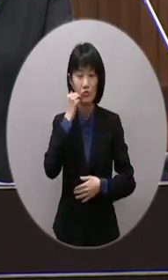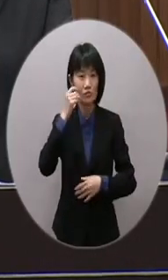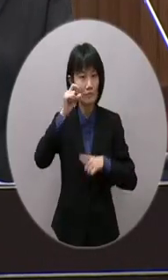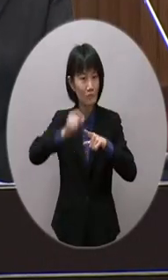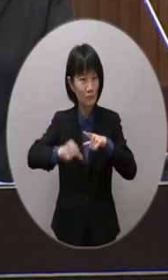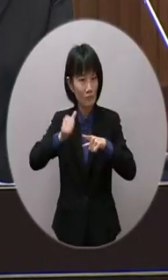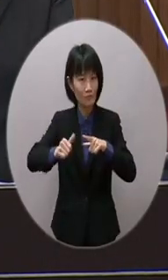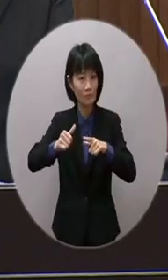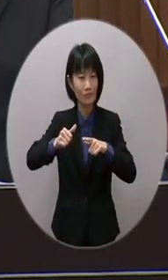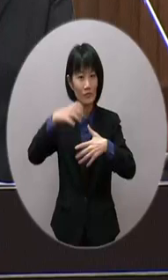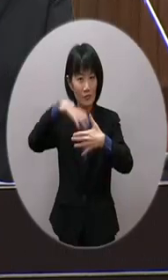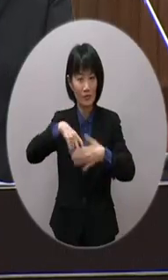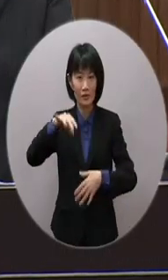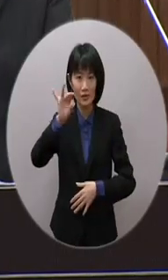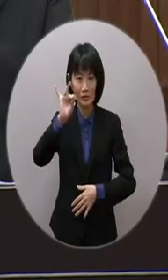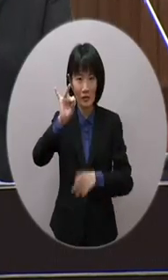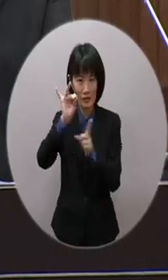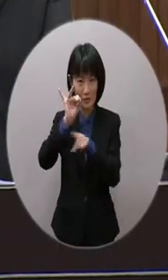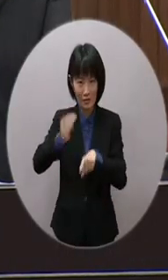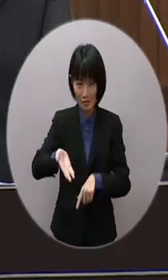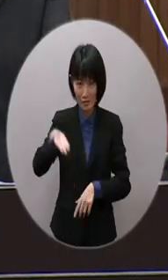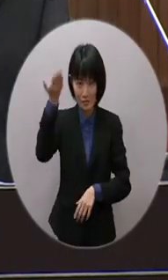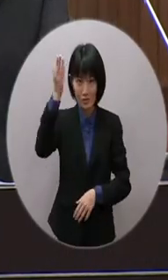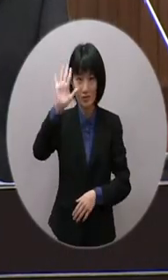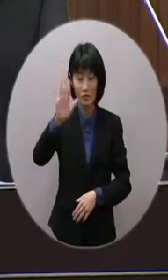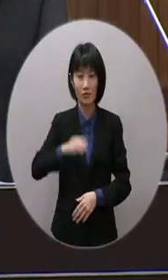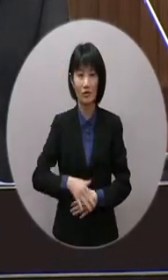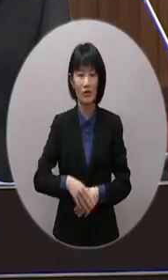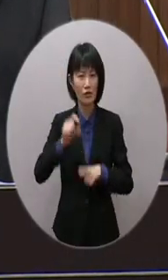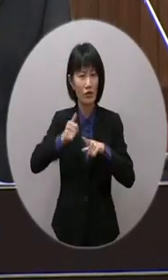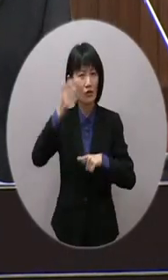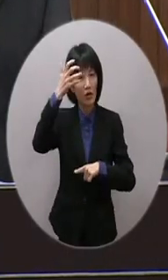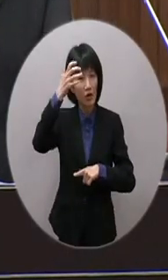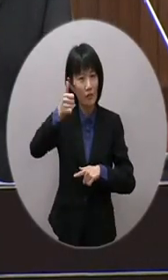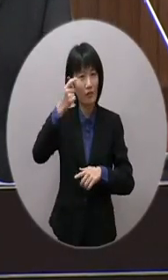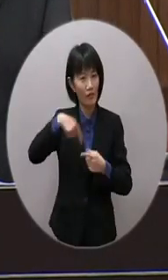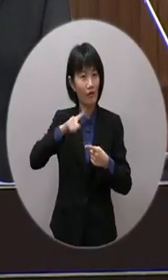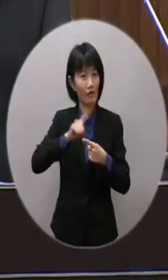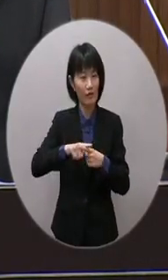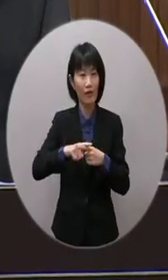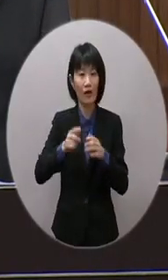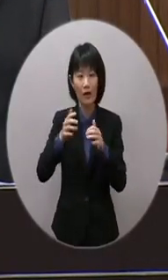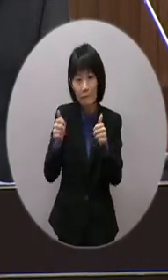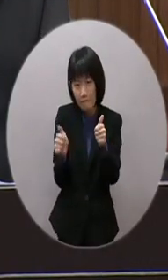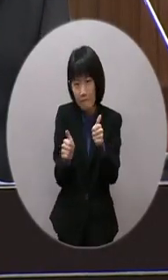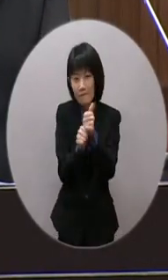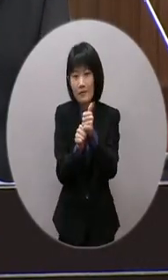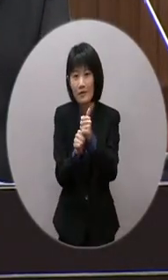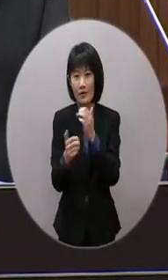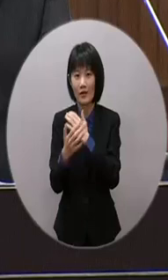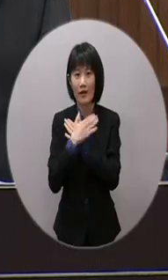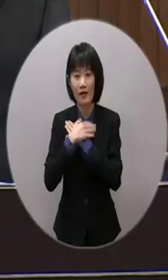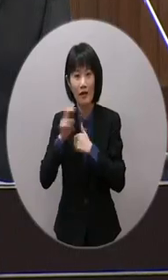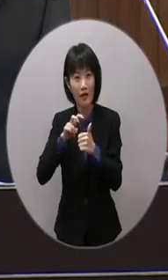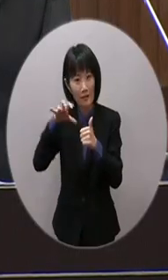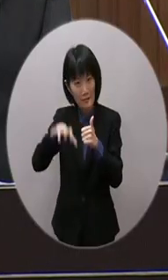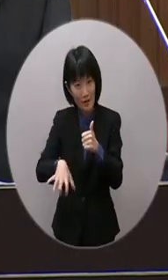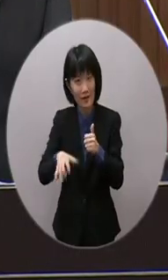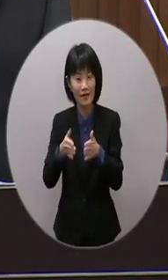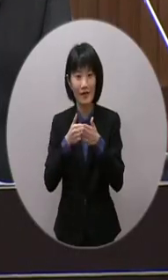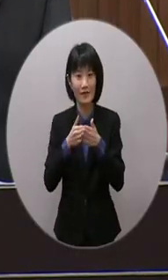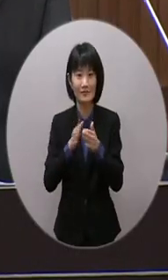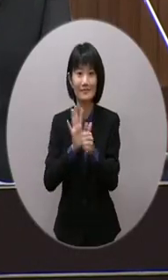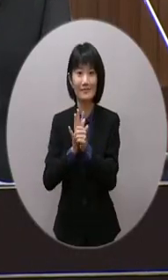要是有100人以上的雇主，他就是应该要提供幼儿的设施，或是提供相关的一